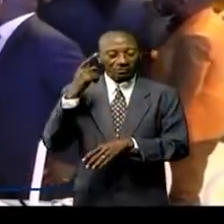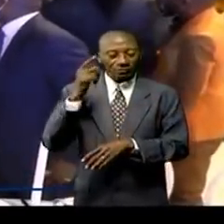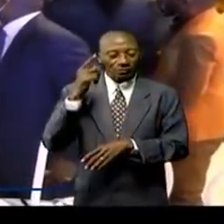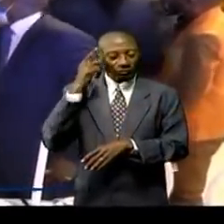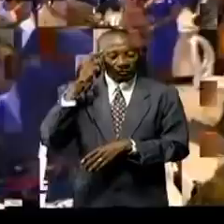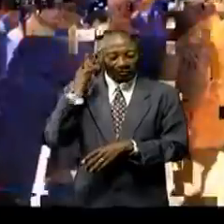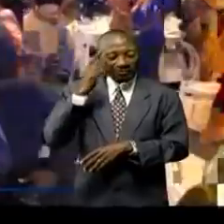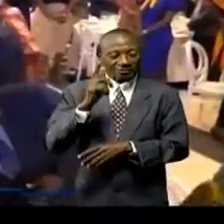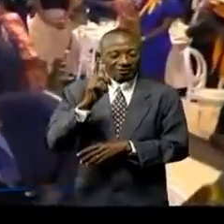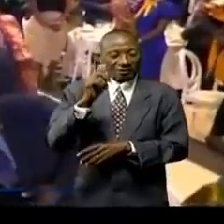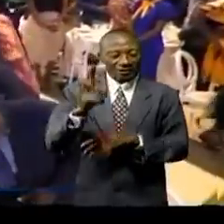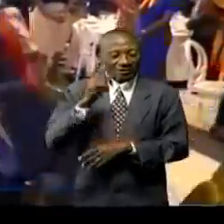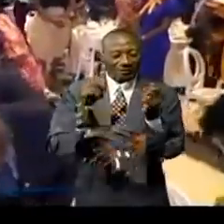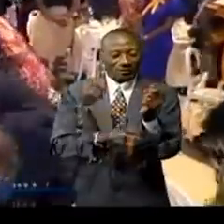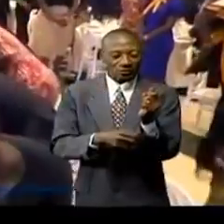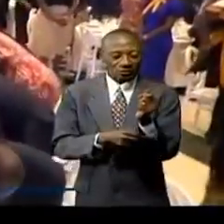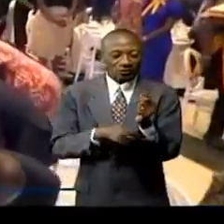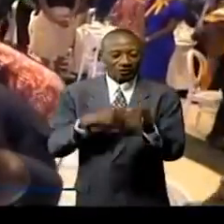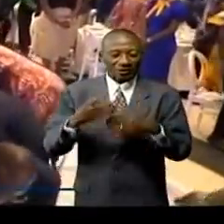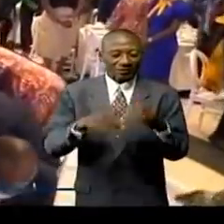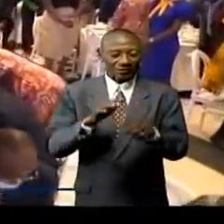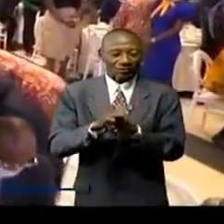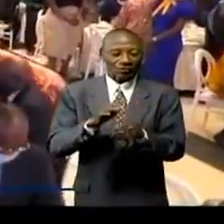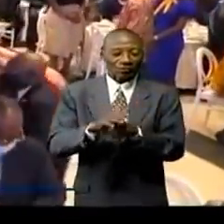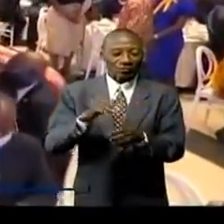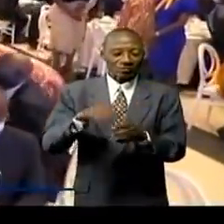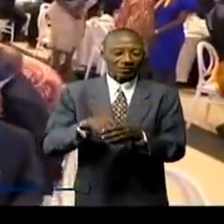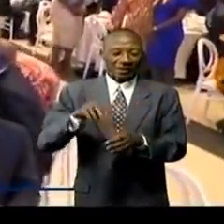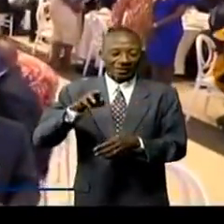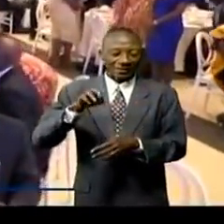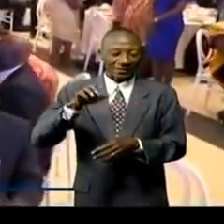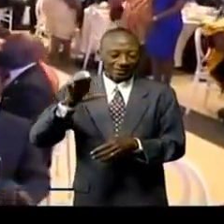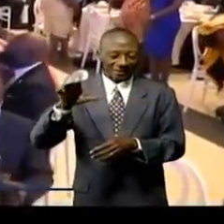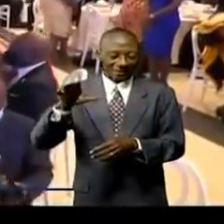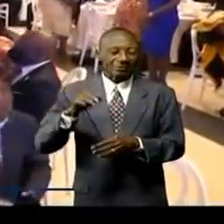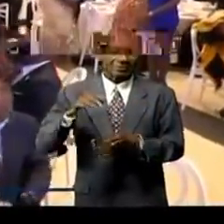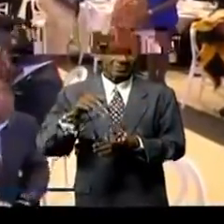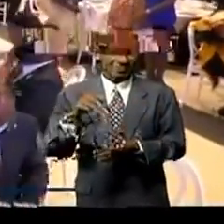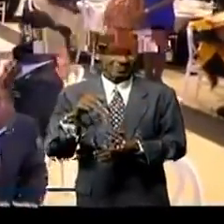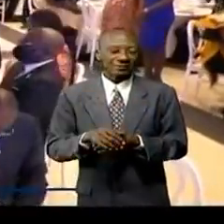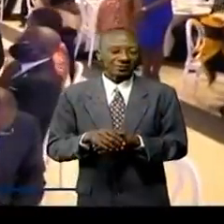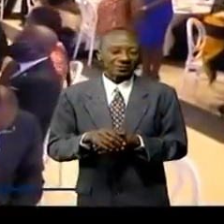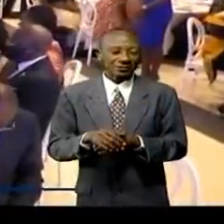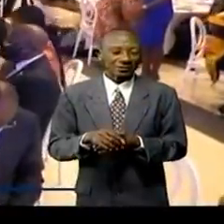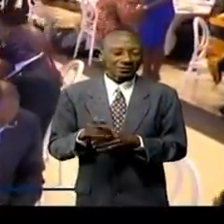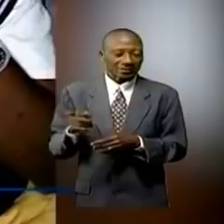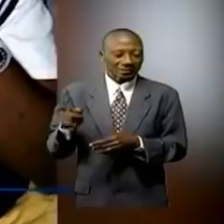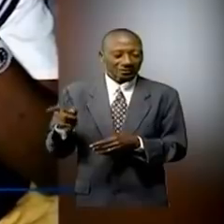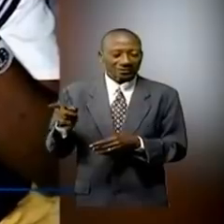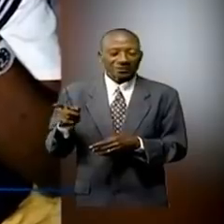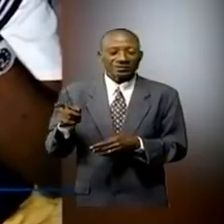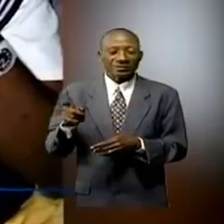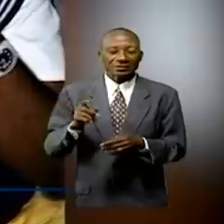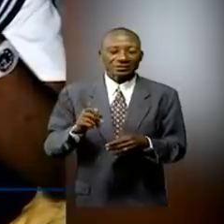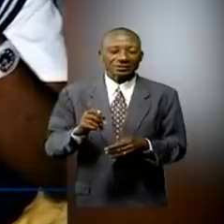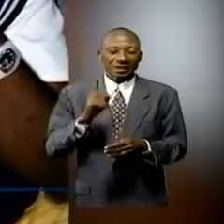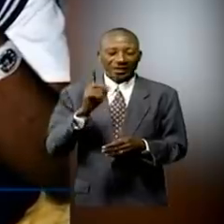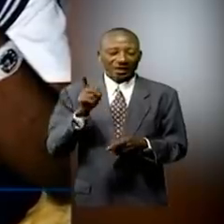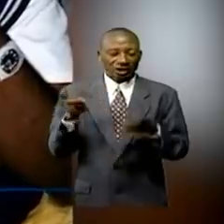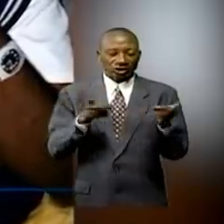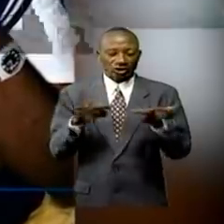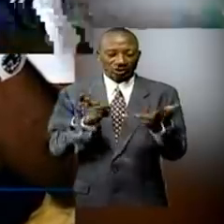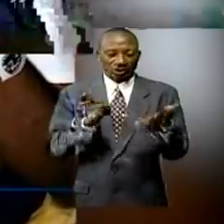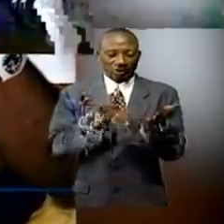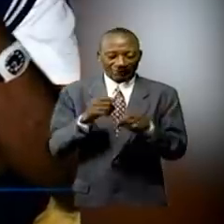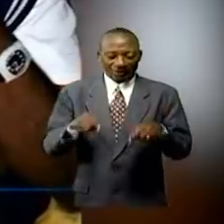qui a marqué la RTNC dans son histoire du journal télévisé et du sport roi. Faustin Fassatoumbissa Diaba, qui